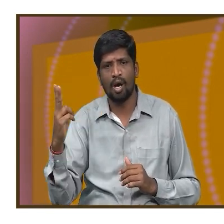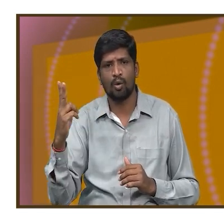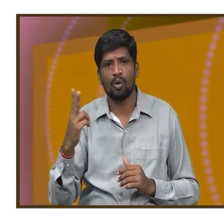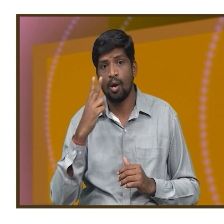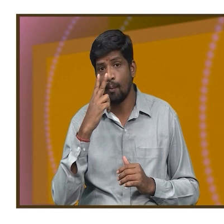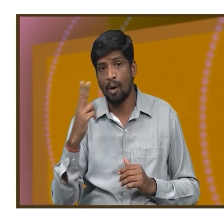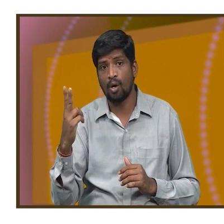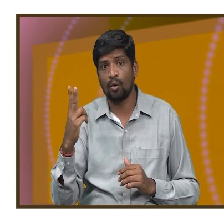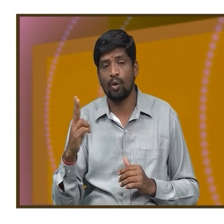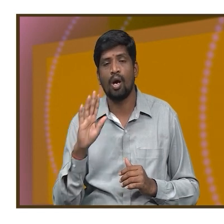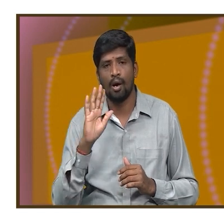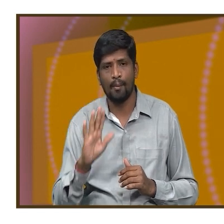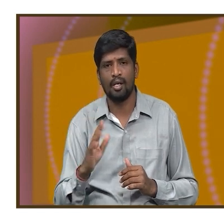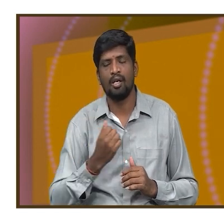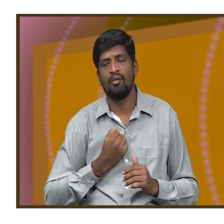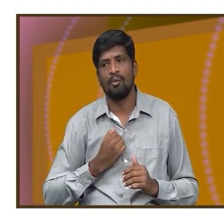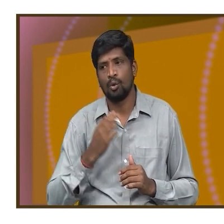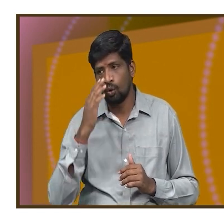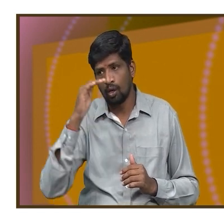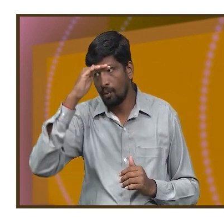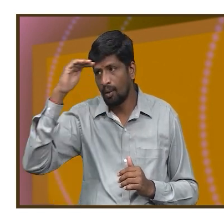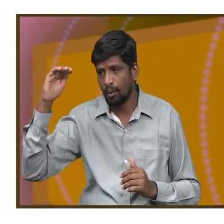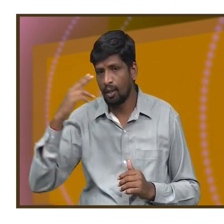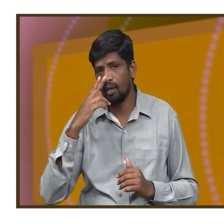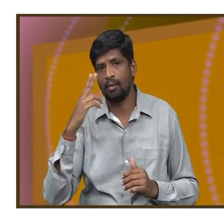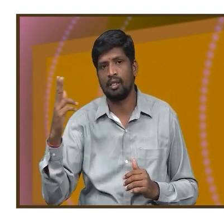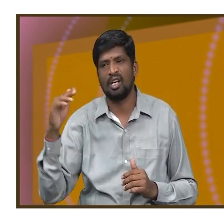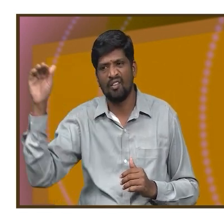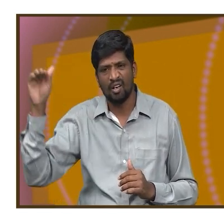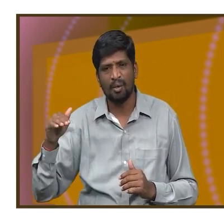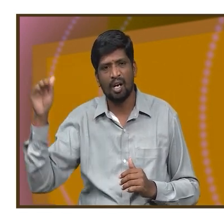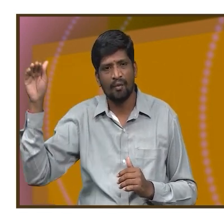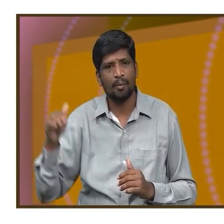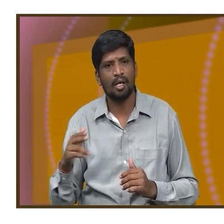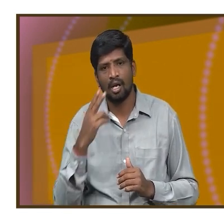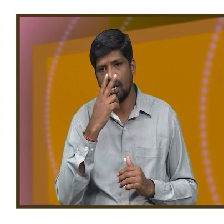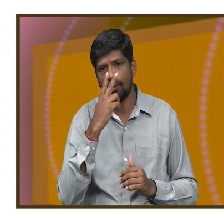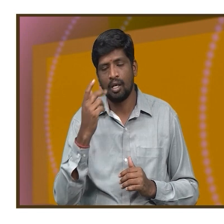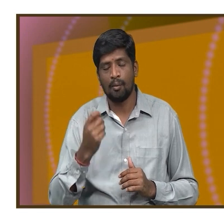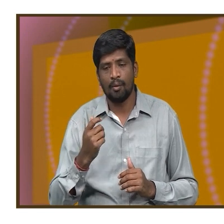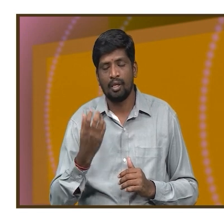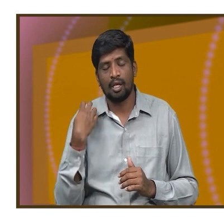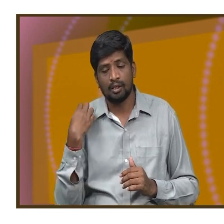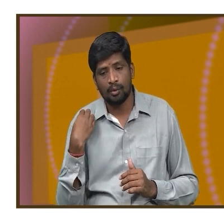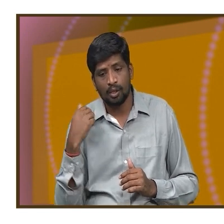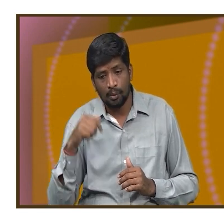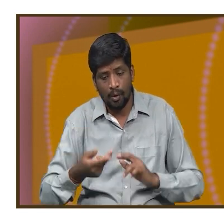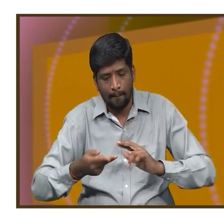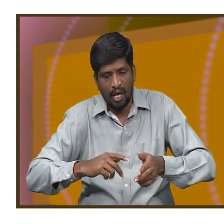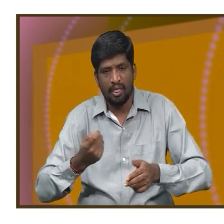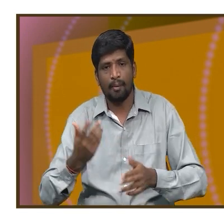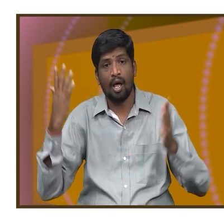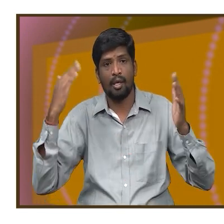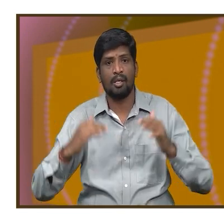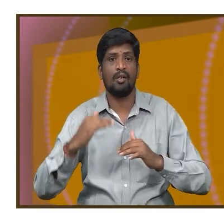அவர் மனம் தினமும் காத்துக்கொண்டே இருந்தது. வரமாட்டாளா, நம்ம இப்படி நம்மளை பணக்காரே ஆக்கிய அந்த சிறுமியை நாம் மீண்டும்